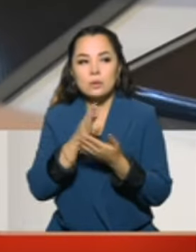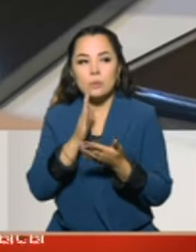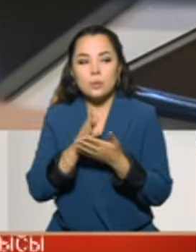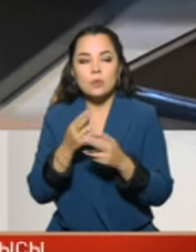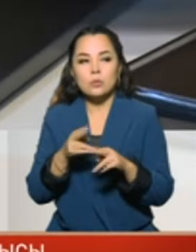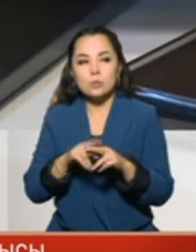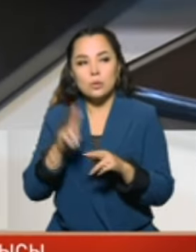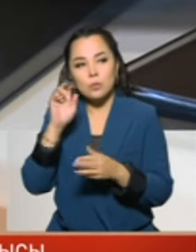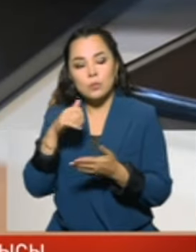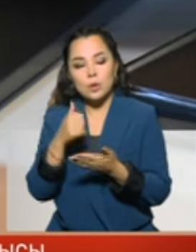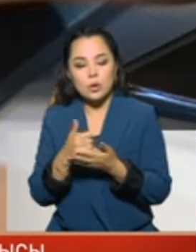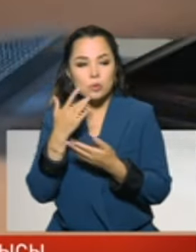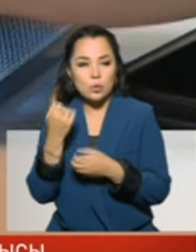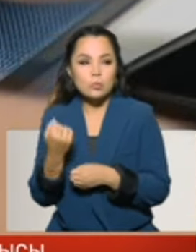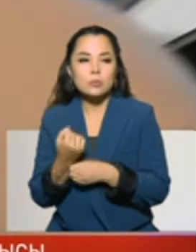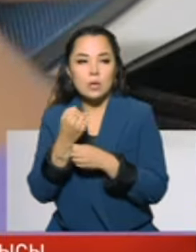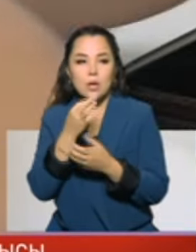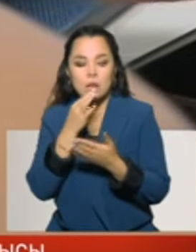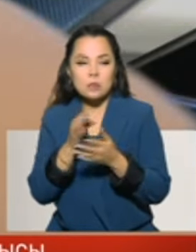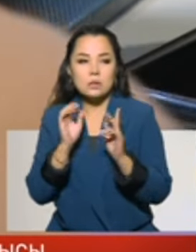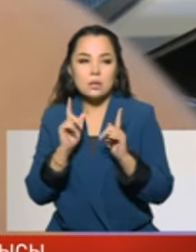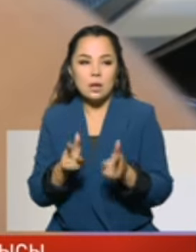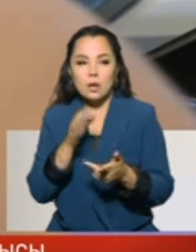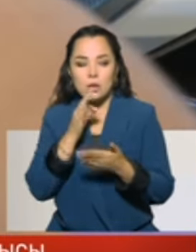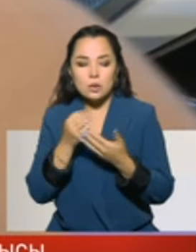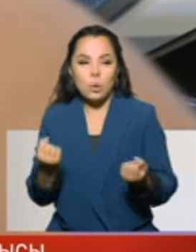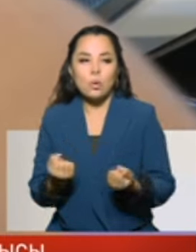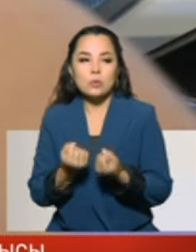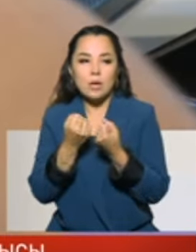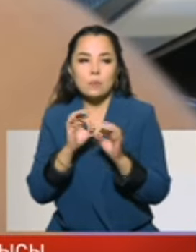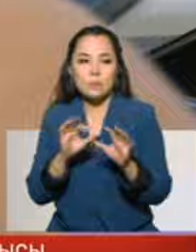үкіметтің ұсынысын қолдаймын, деді мемлекет басшысы.